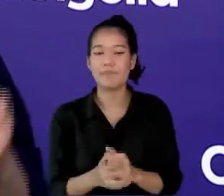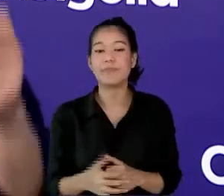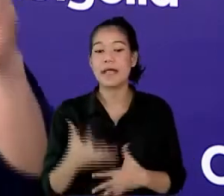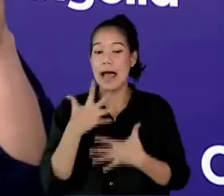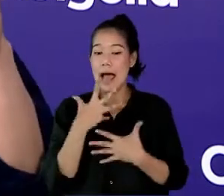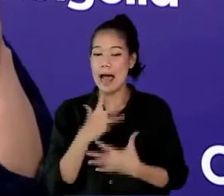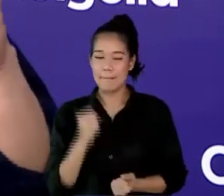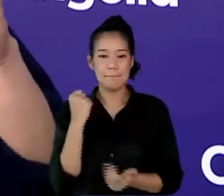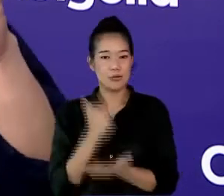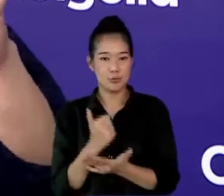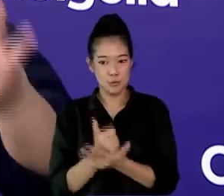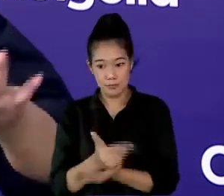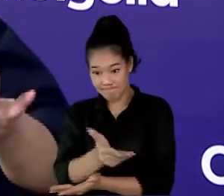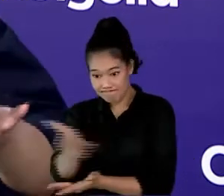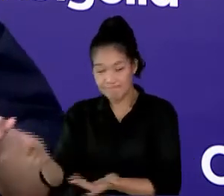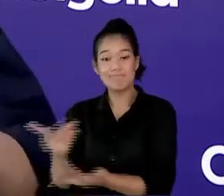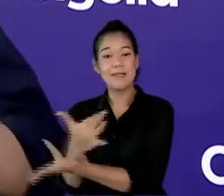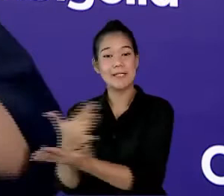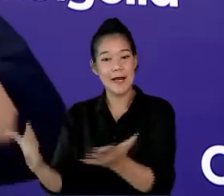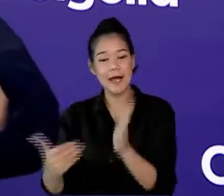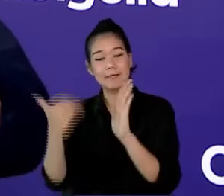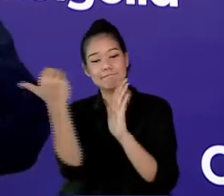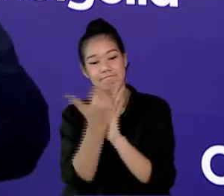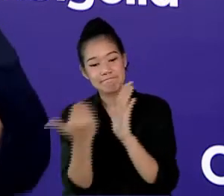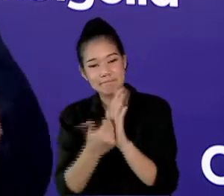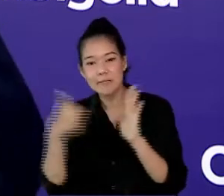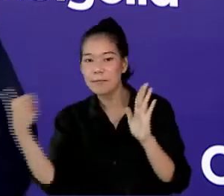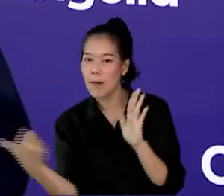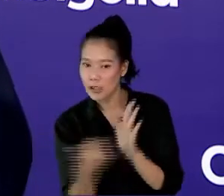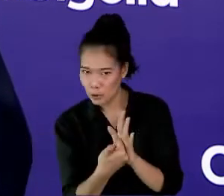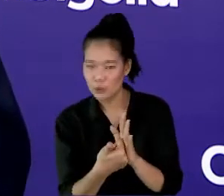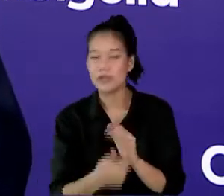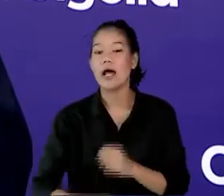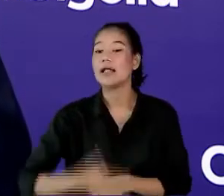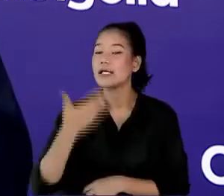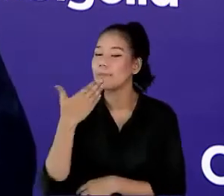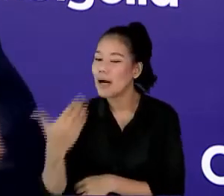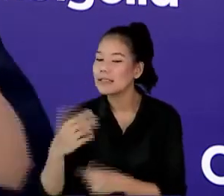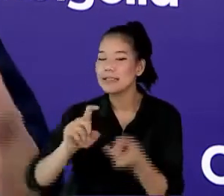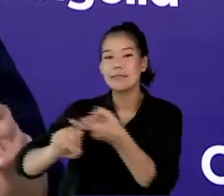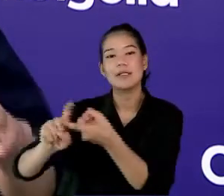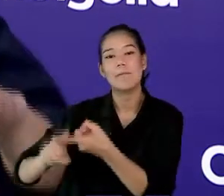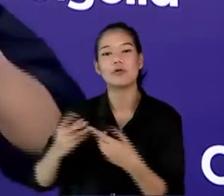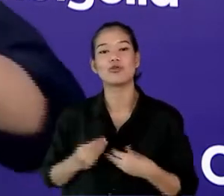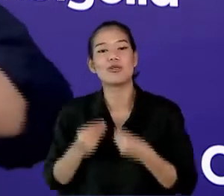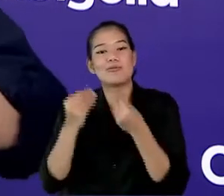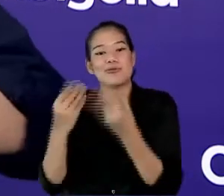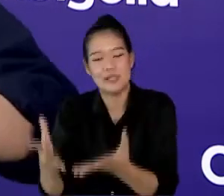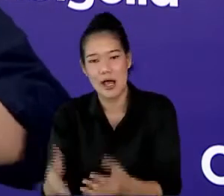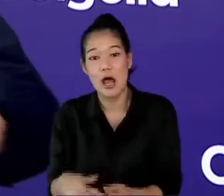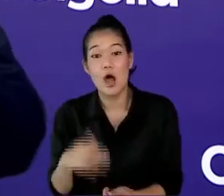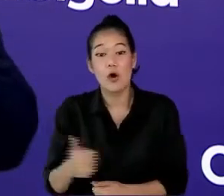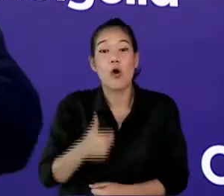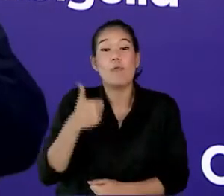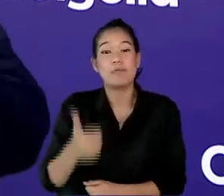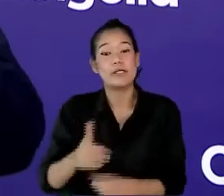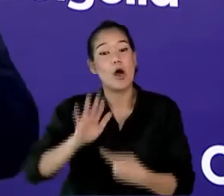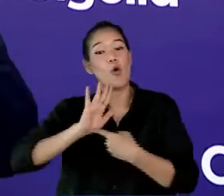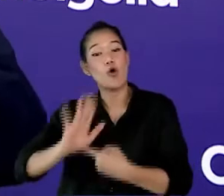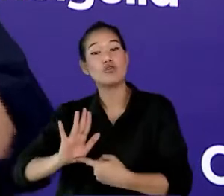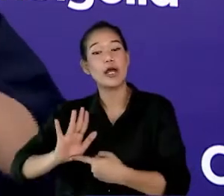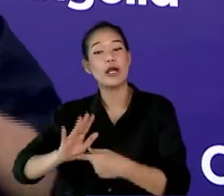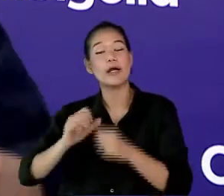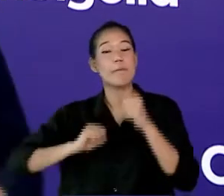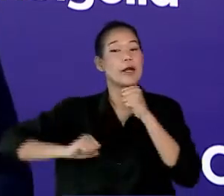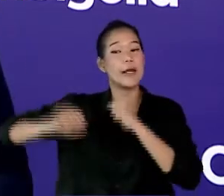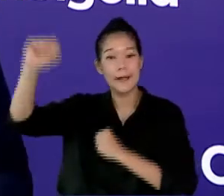betul-betul masyarakat semakin patuh, dan terima kasih kontribusi teman-teman nih. Kalau perlu nanti kita buat konser kemerdekaan atau